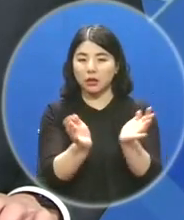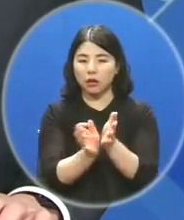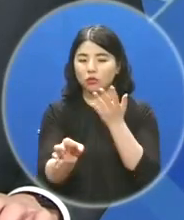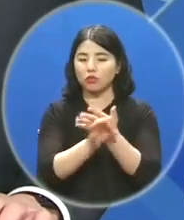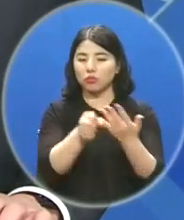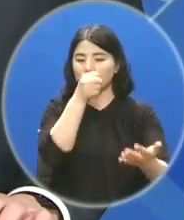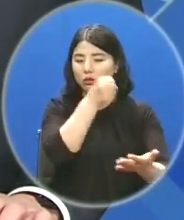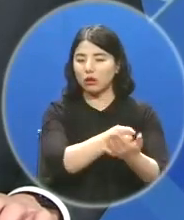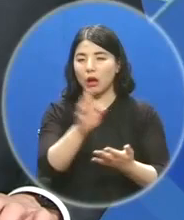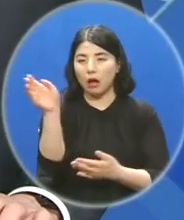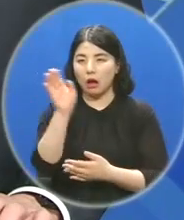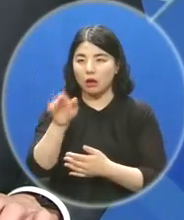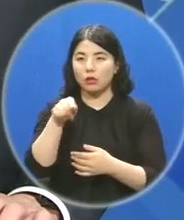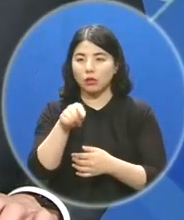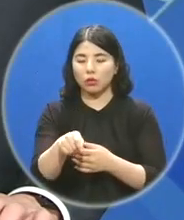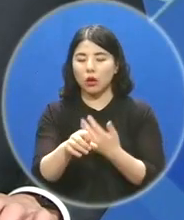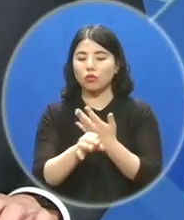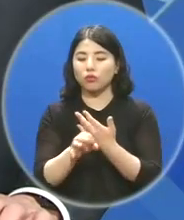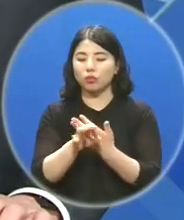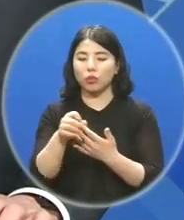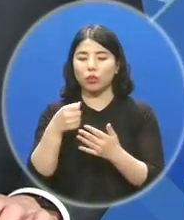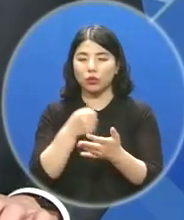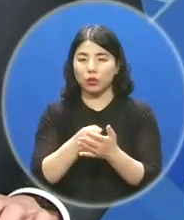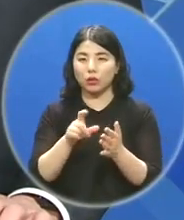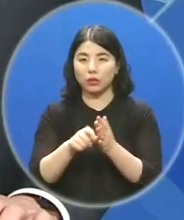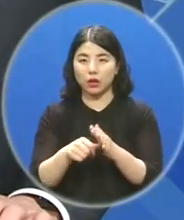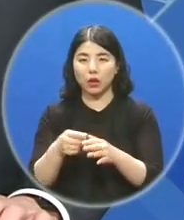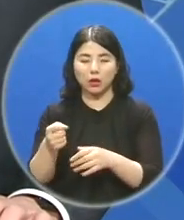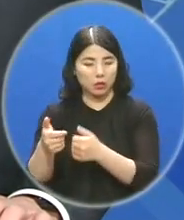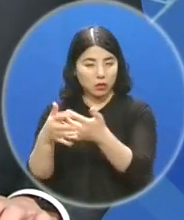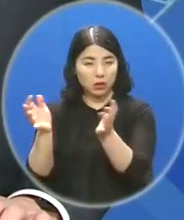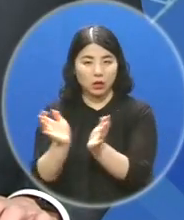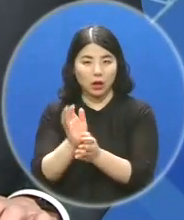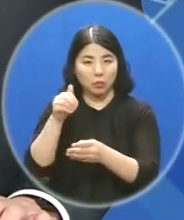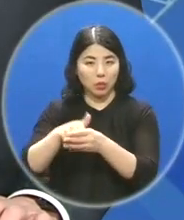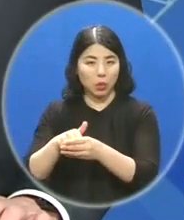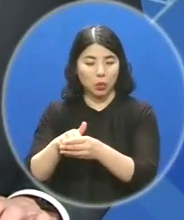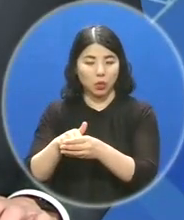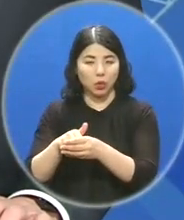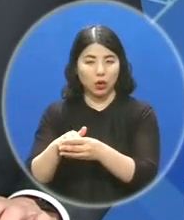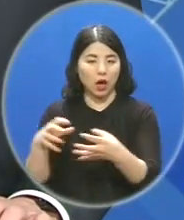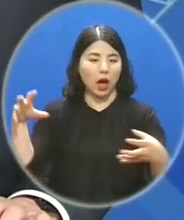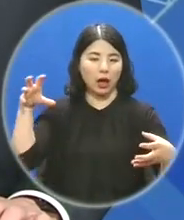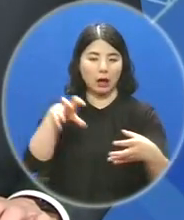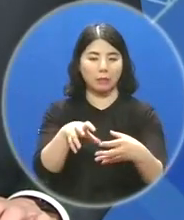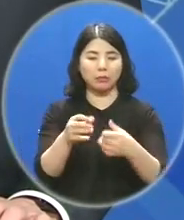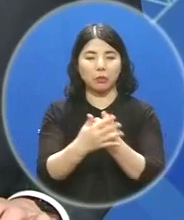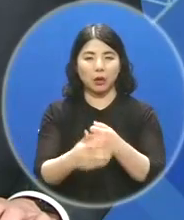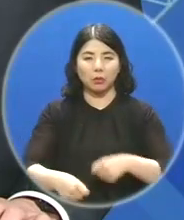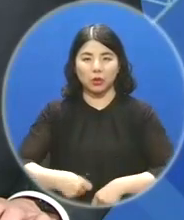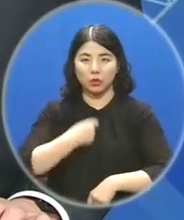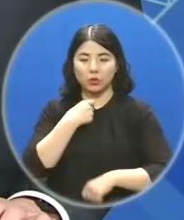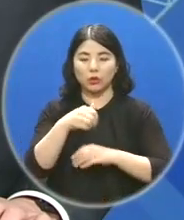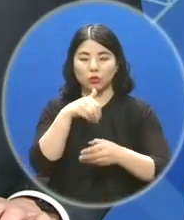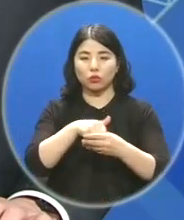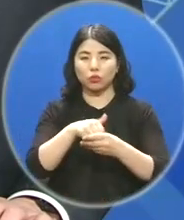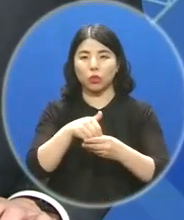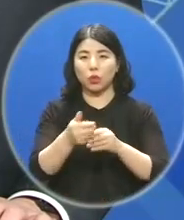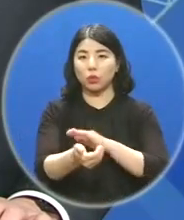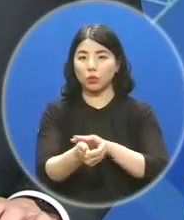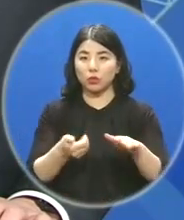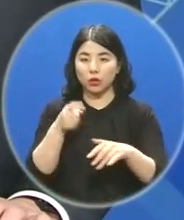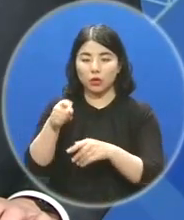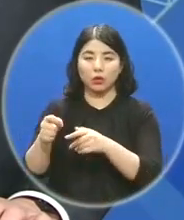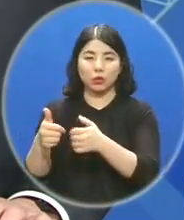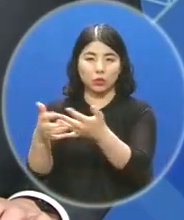후보를 정해가는 것이 아니라 네. 거기에서 후보를 정할 때는 이제 그 소수당의 그 표까지도 같이 하기 때문에 사실 그 투표 전에 그러면